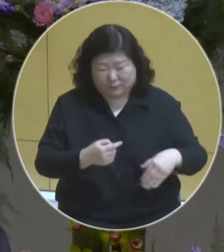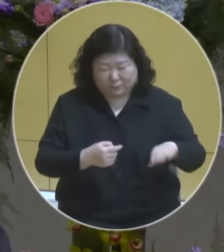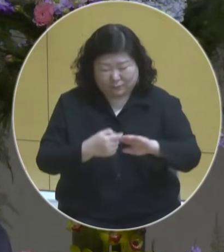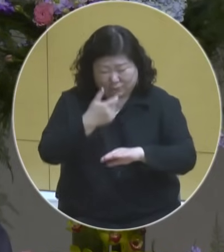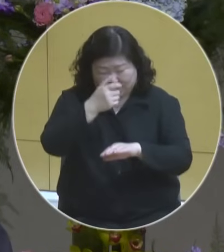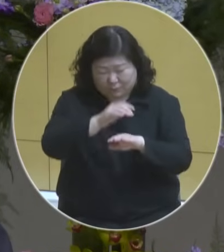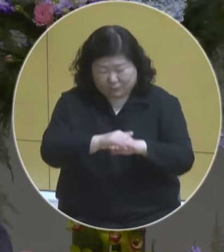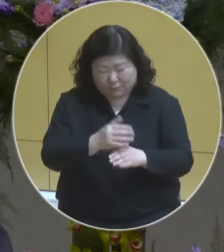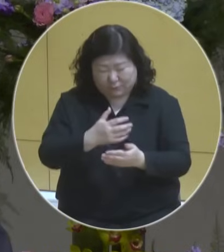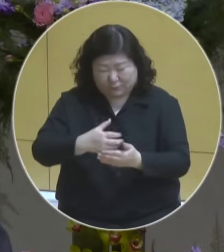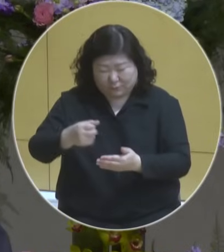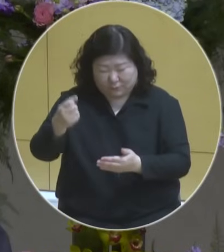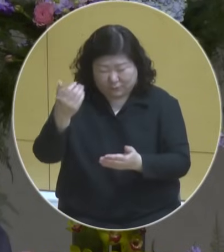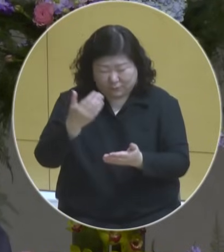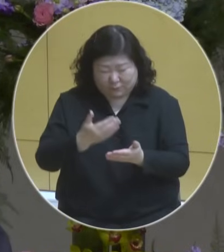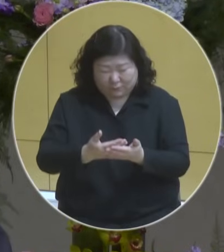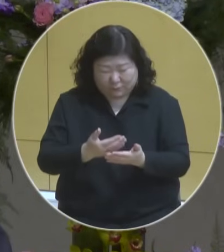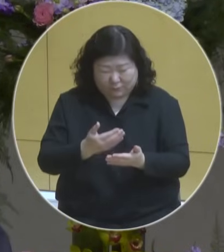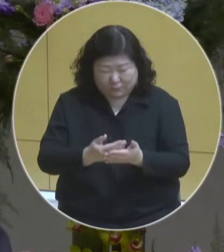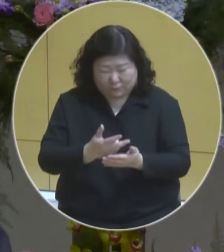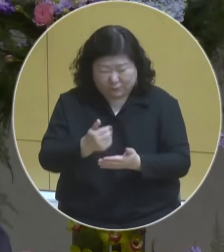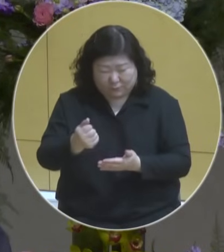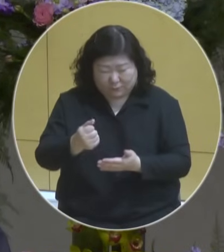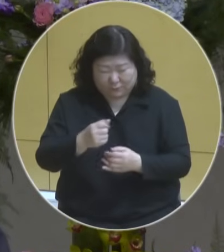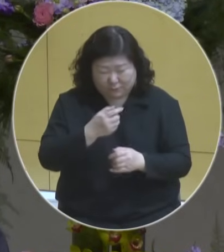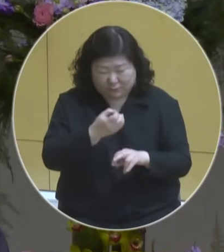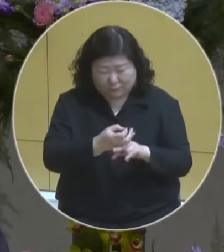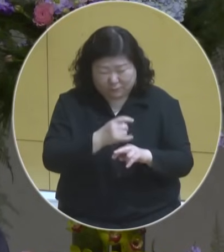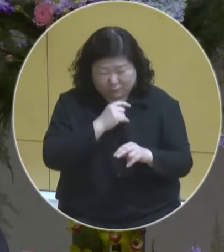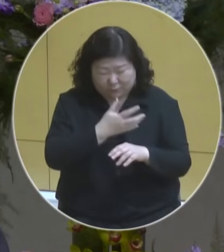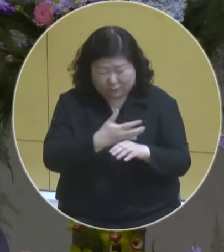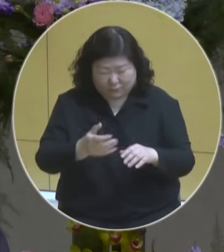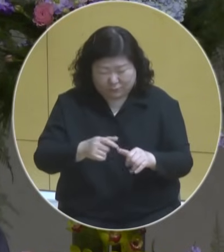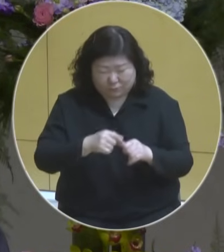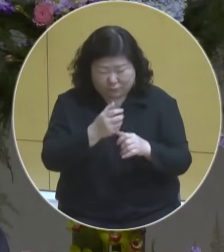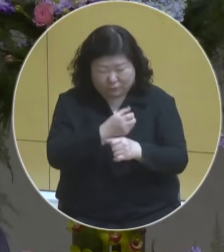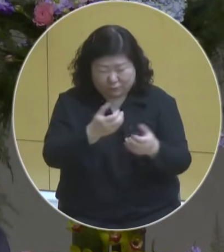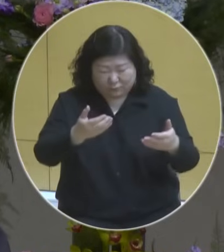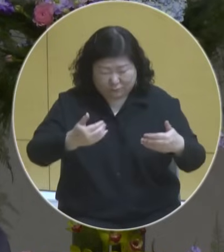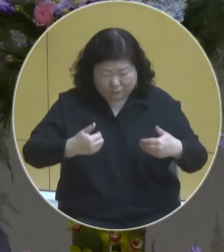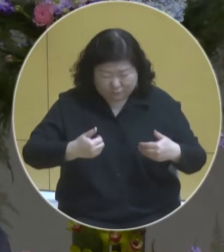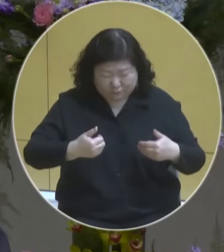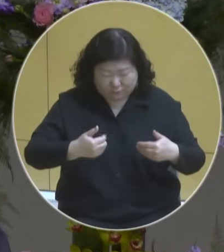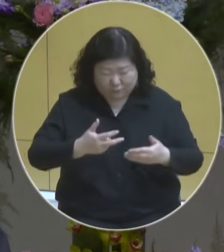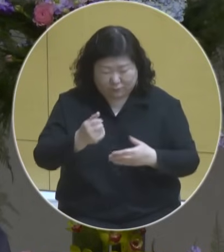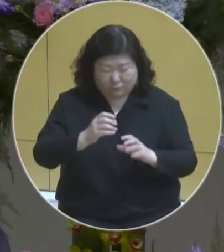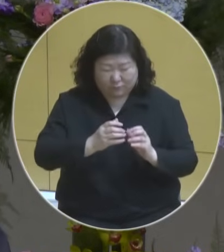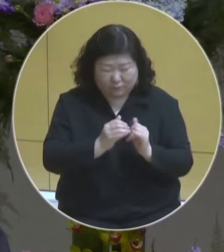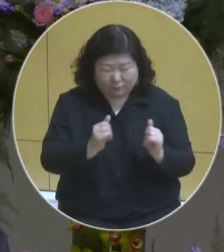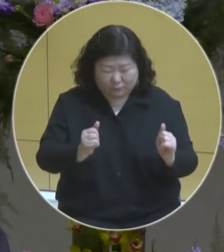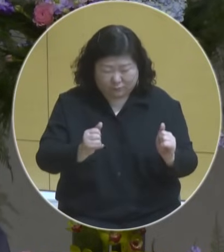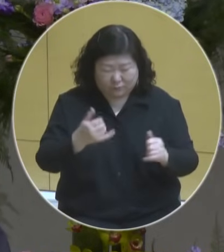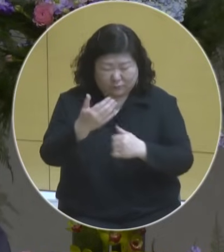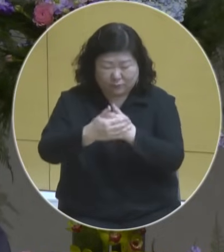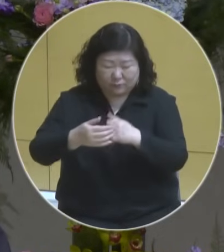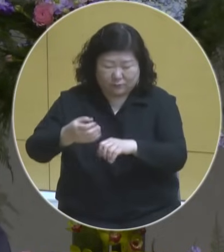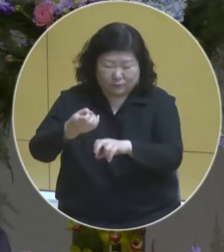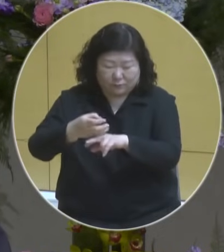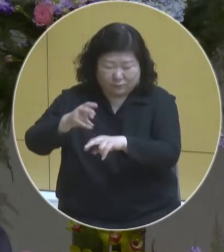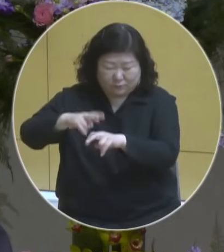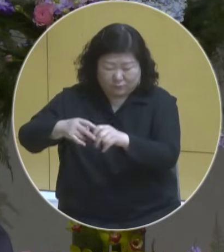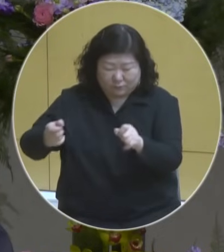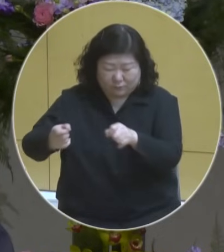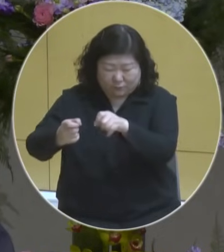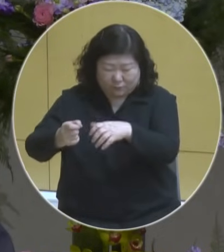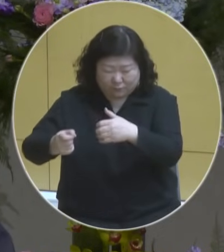주시고 주의 보혈의 피로 구속함을 받은 주의 백성이 은혜의 보좌 앞에 담대히 나가 주님을 만나는 시간